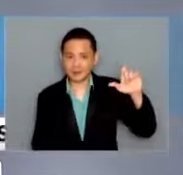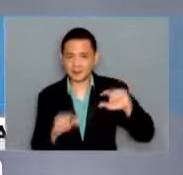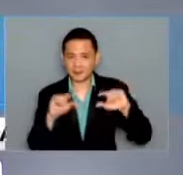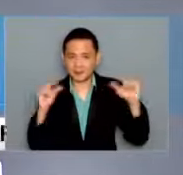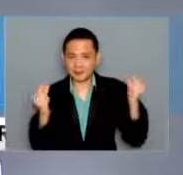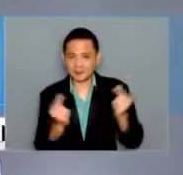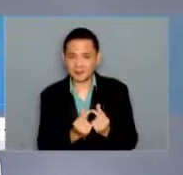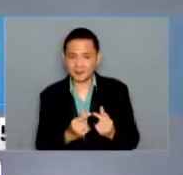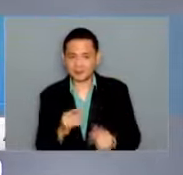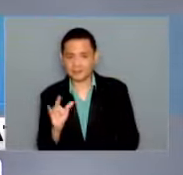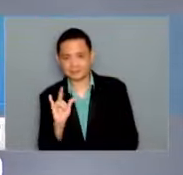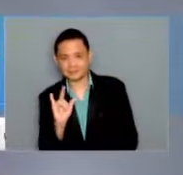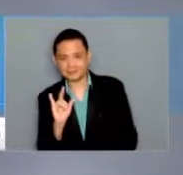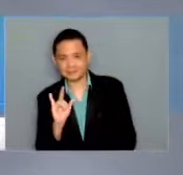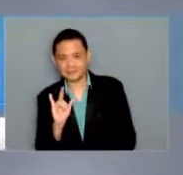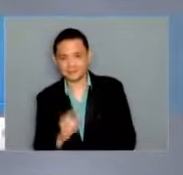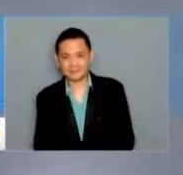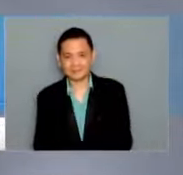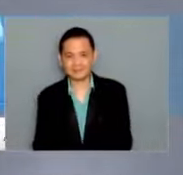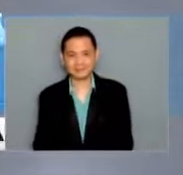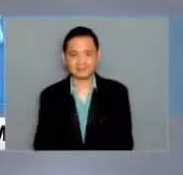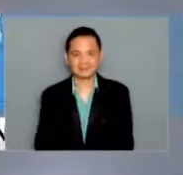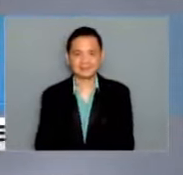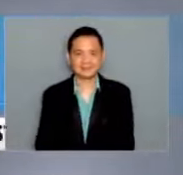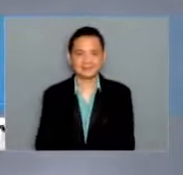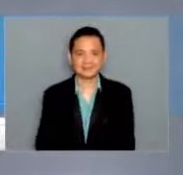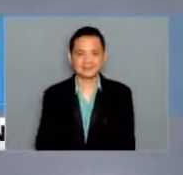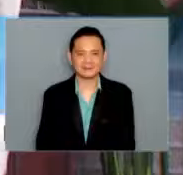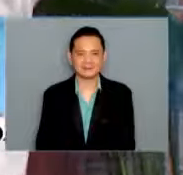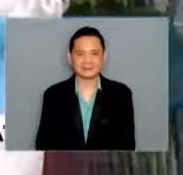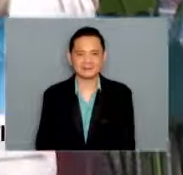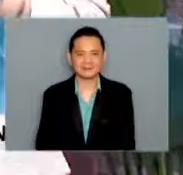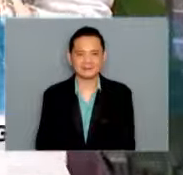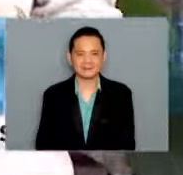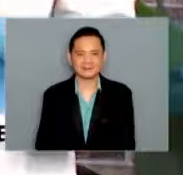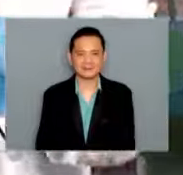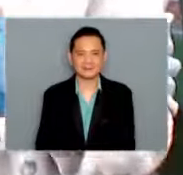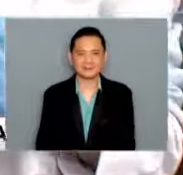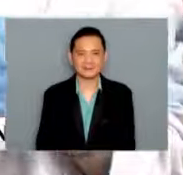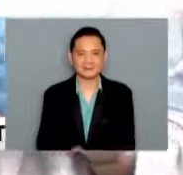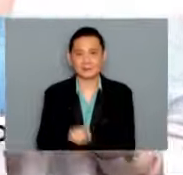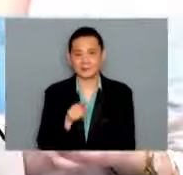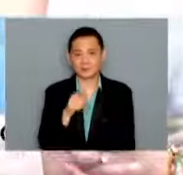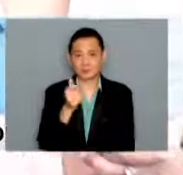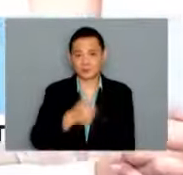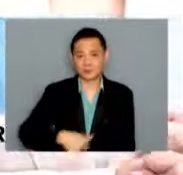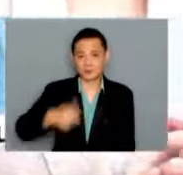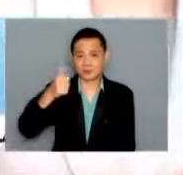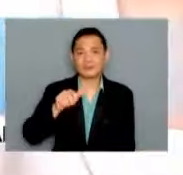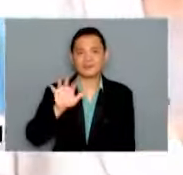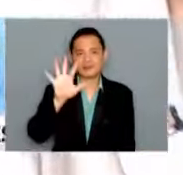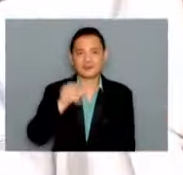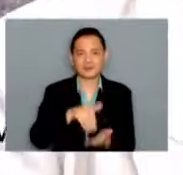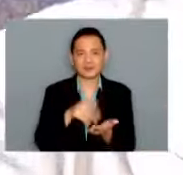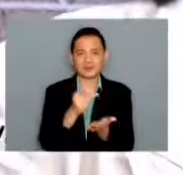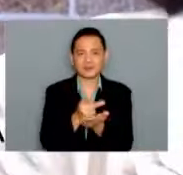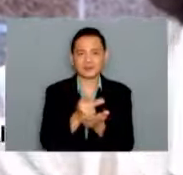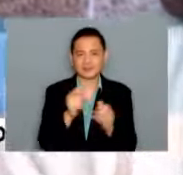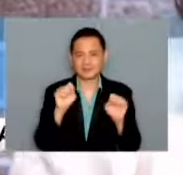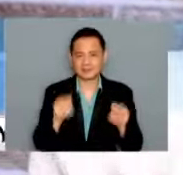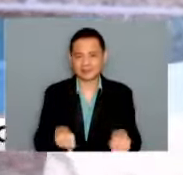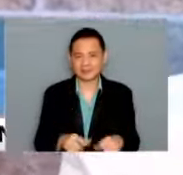tayong guest. At dahil ang mapipili po namin, magwawagi ng 500 pesos worth of load. Kaya